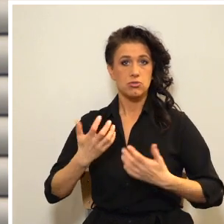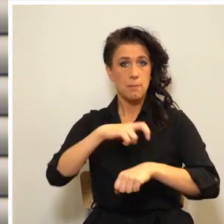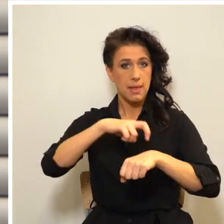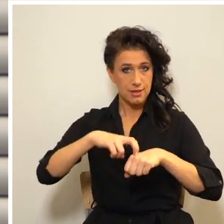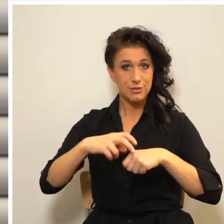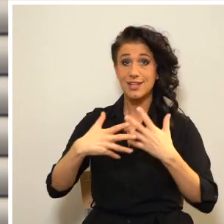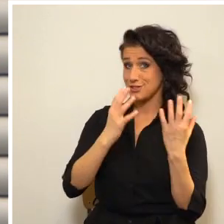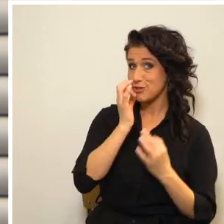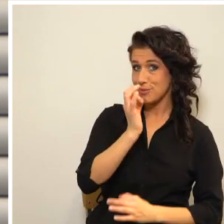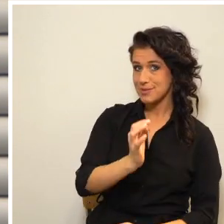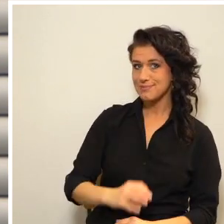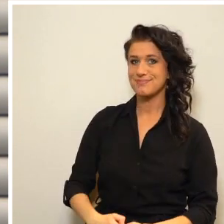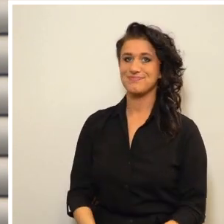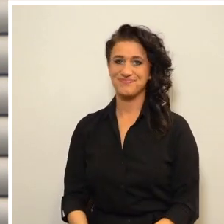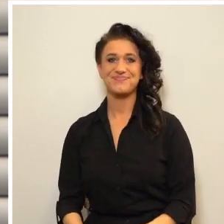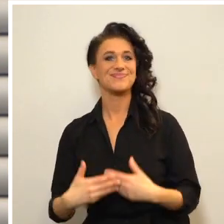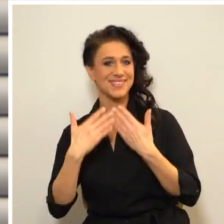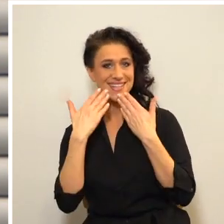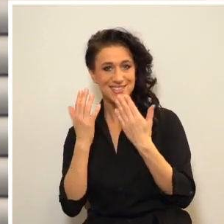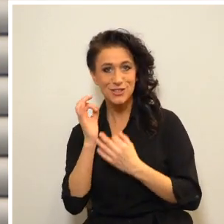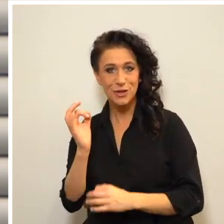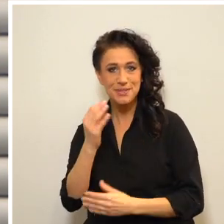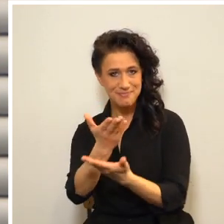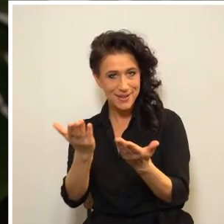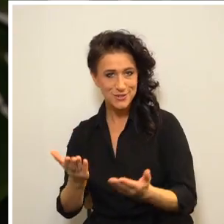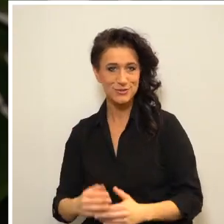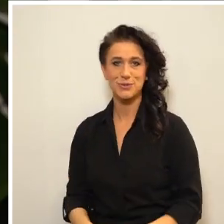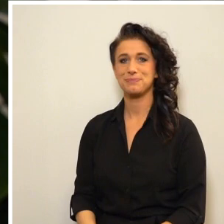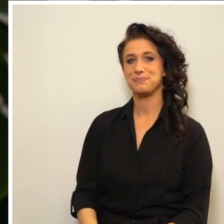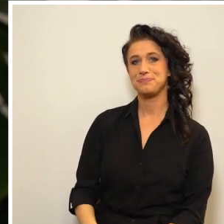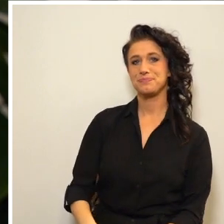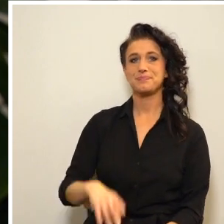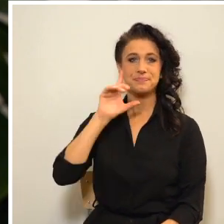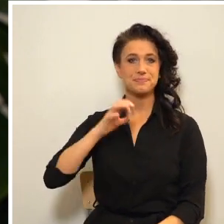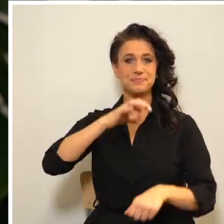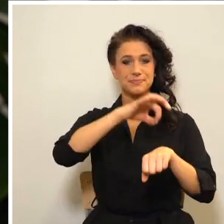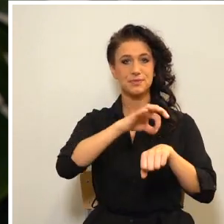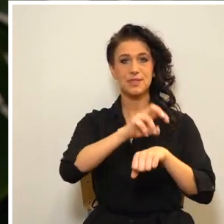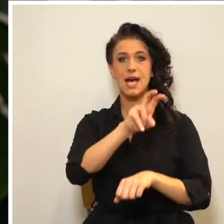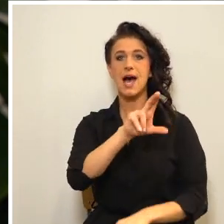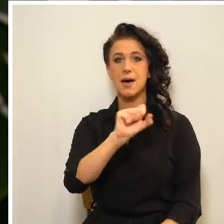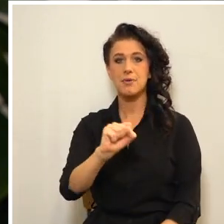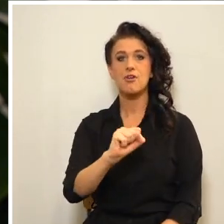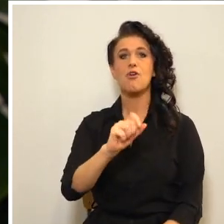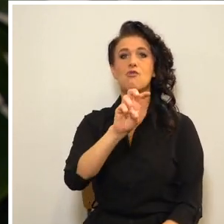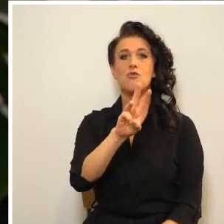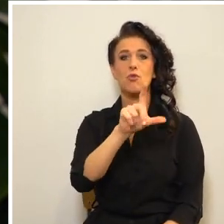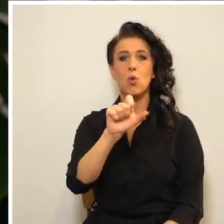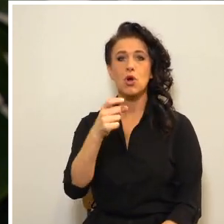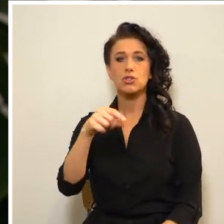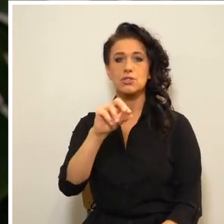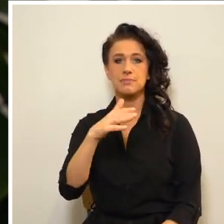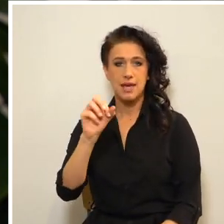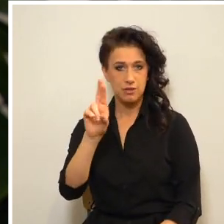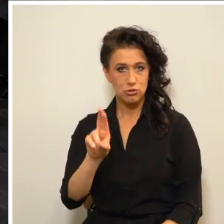dzień dobry Dzień dobry pani dzień dobry państwu pan doktor habilitowany Włodzimierz Piątkowski profesor nadzwyczajny